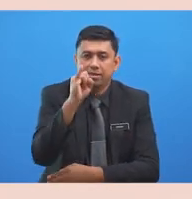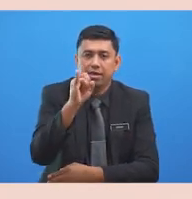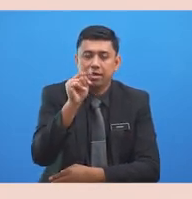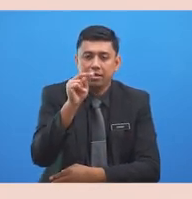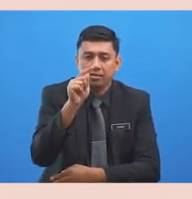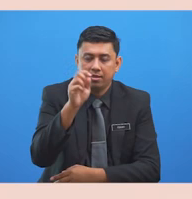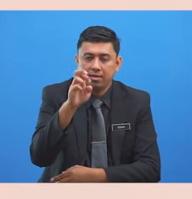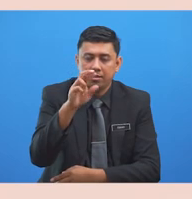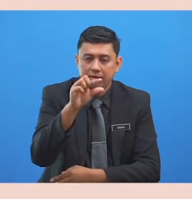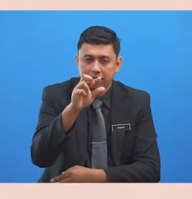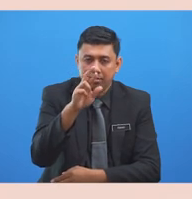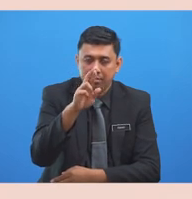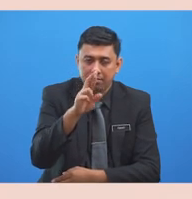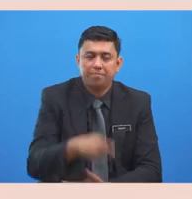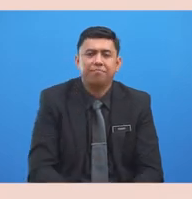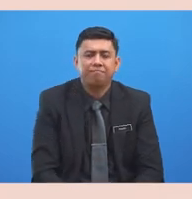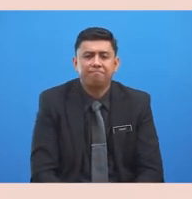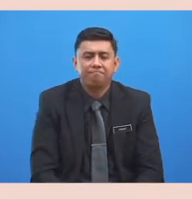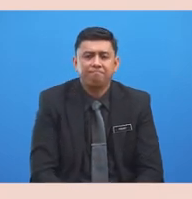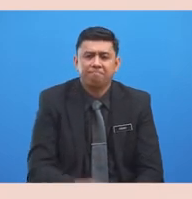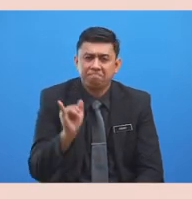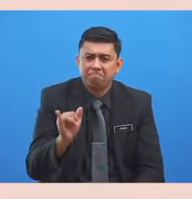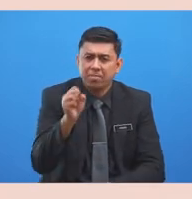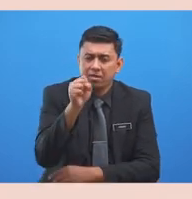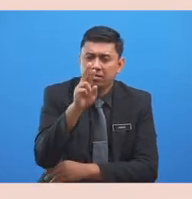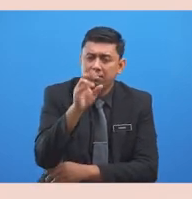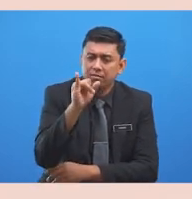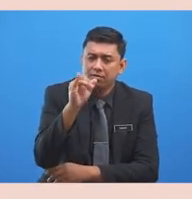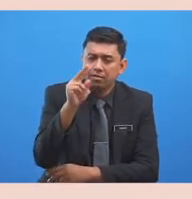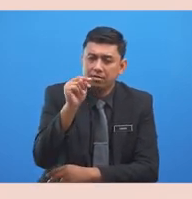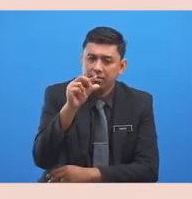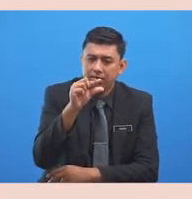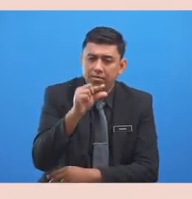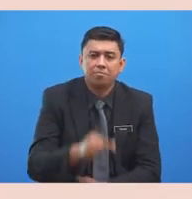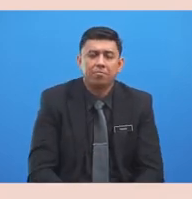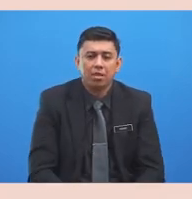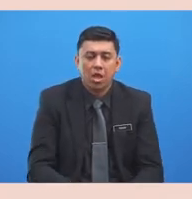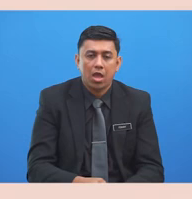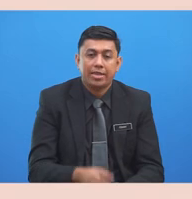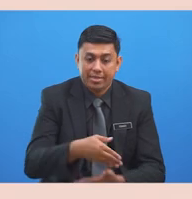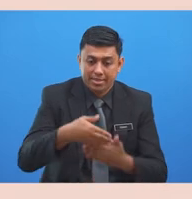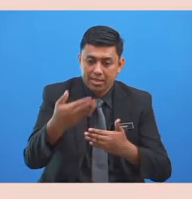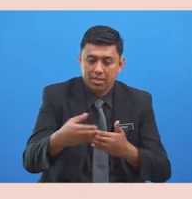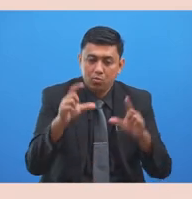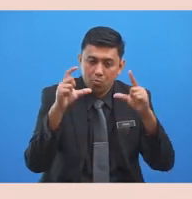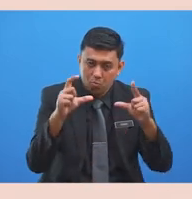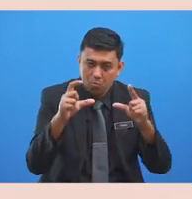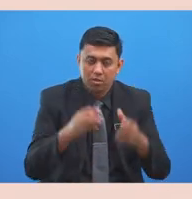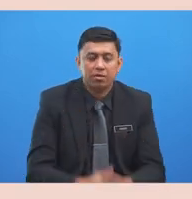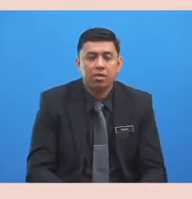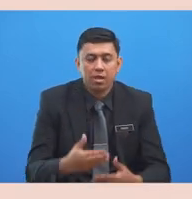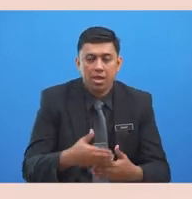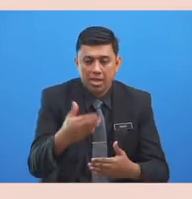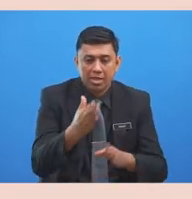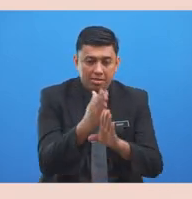Bagi jenis data string, sinteks yang digunakan adalah next kurungan atau next